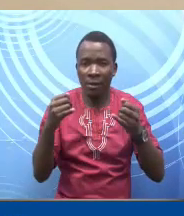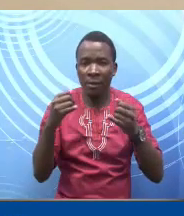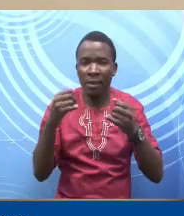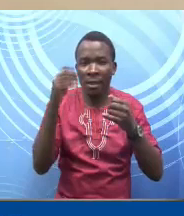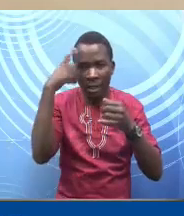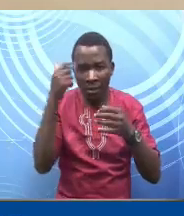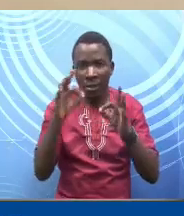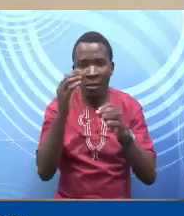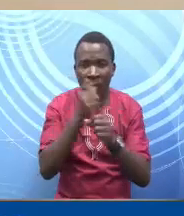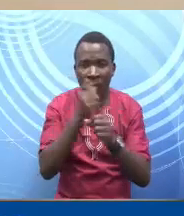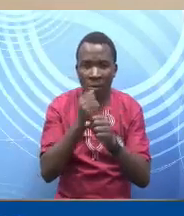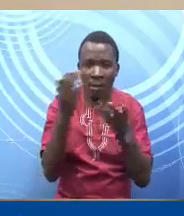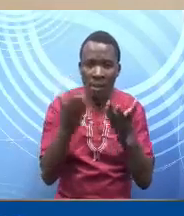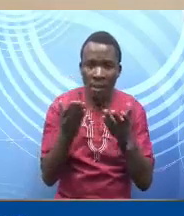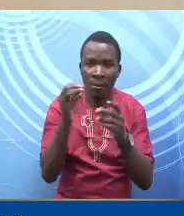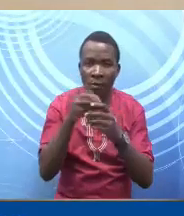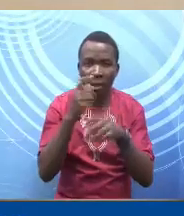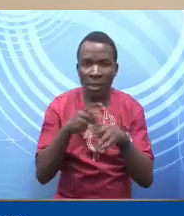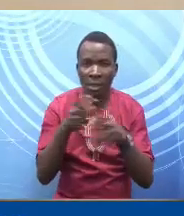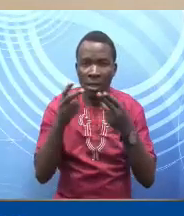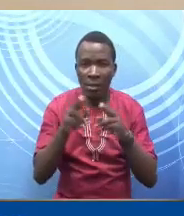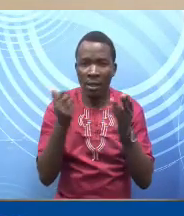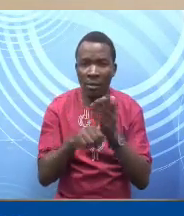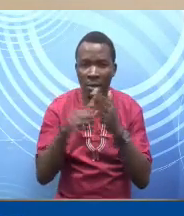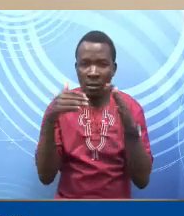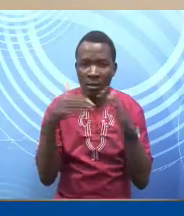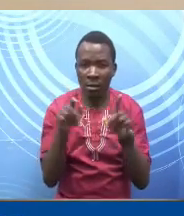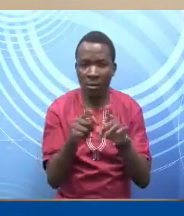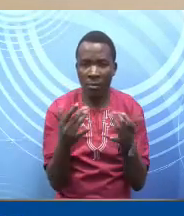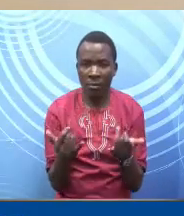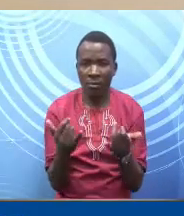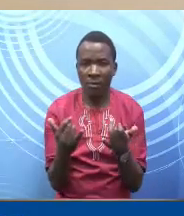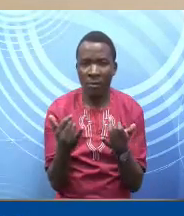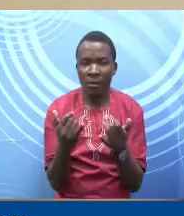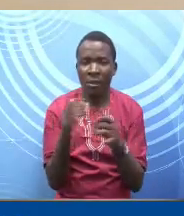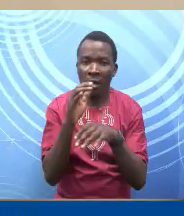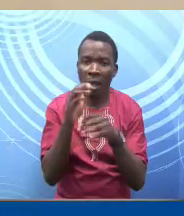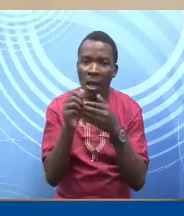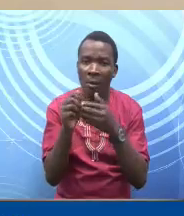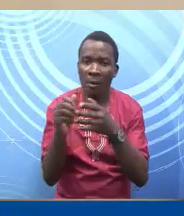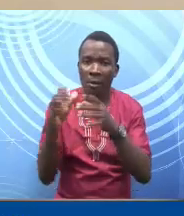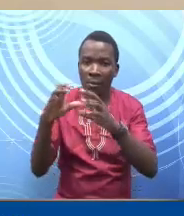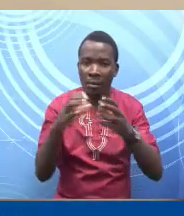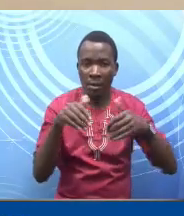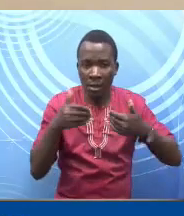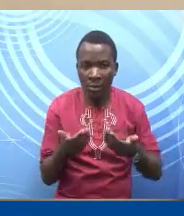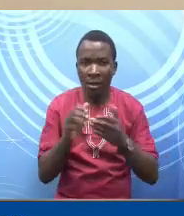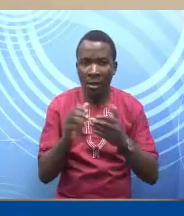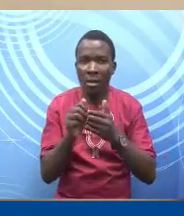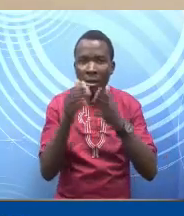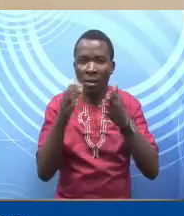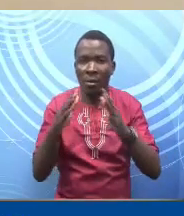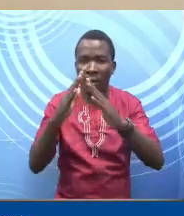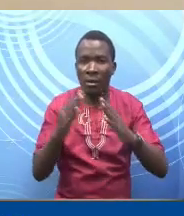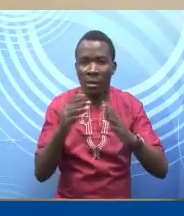akora kugira ngo mu gihe habayeho ikibazo nk'iki ngiki baba abayobozi b'ikisibo baba bo mu mudugudu bamumenye